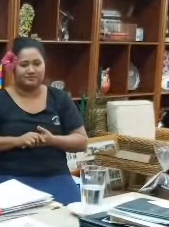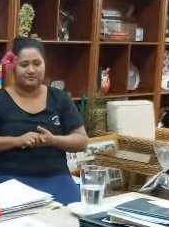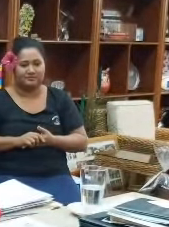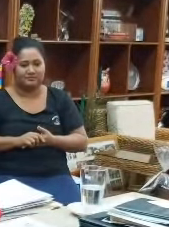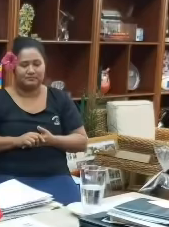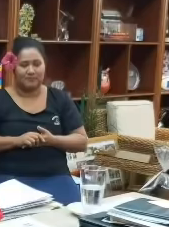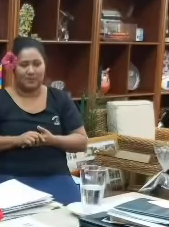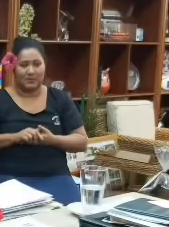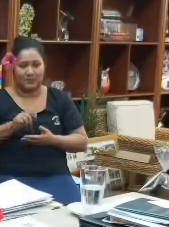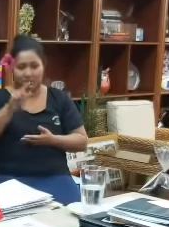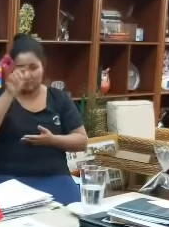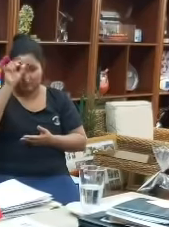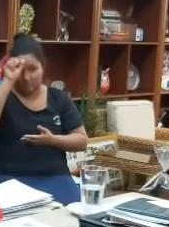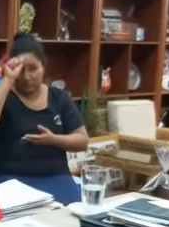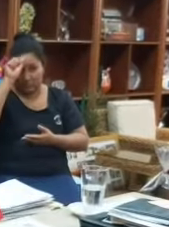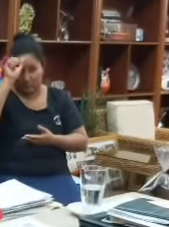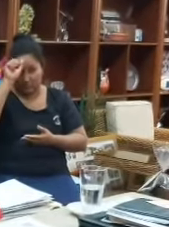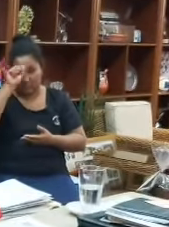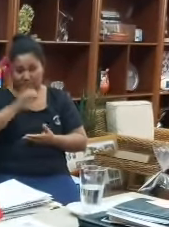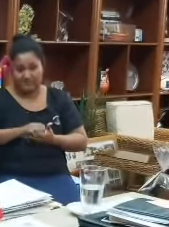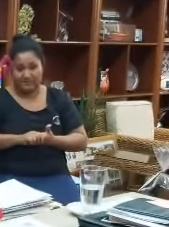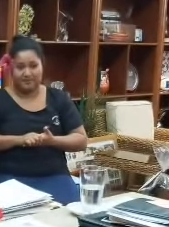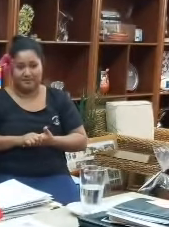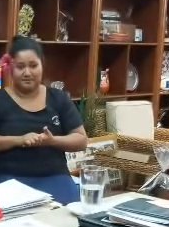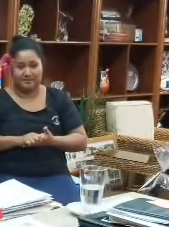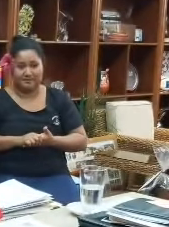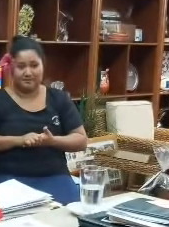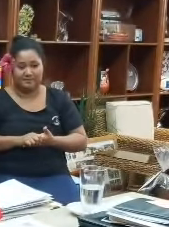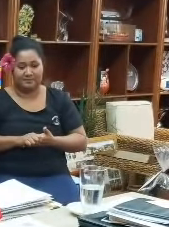E ma no toa foi leu, ma toa e...